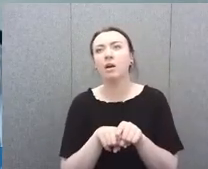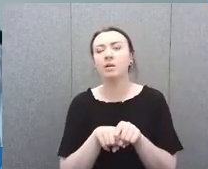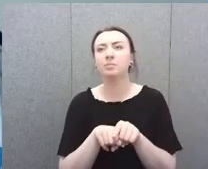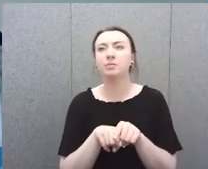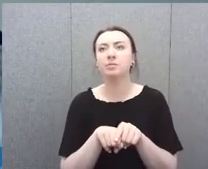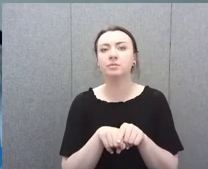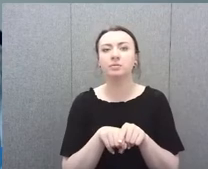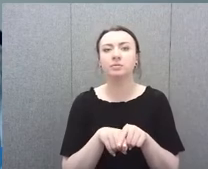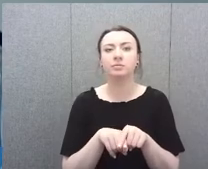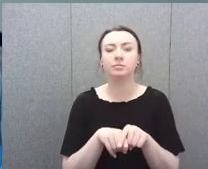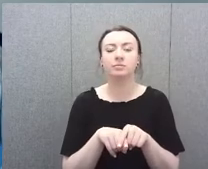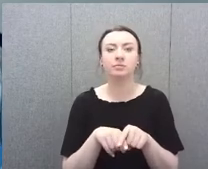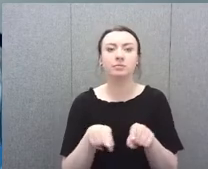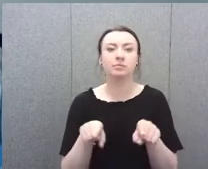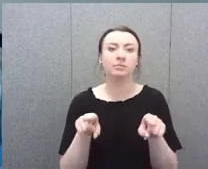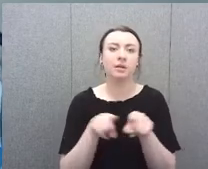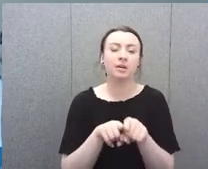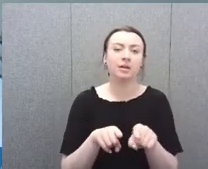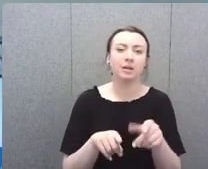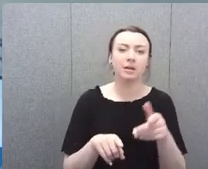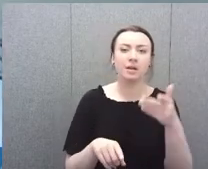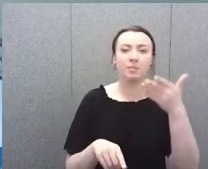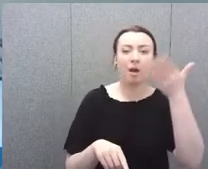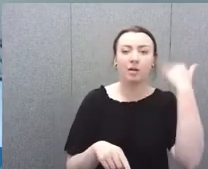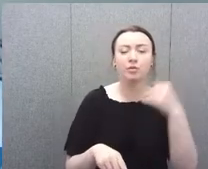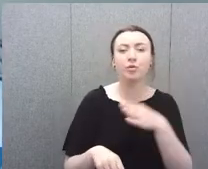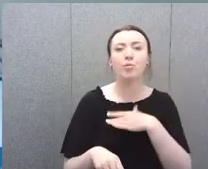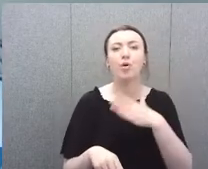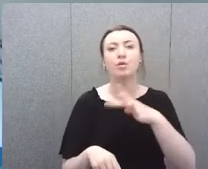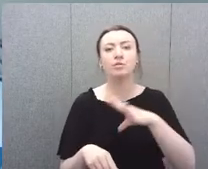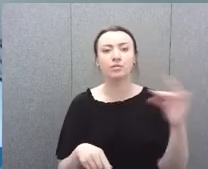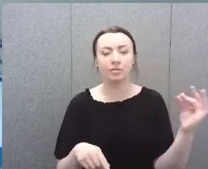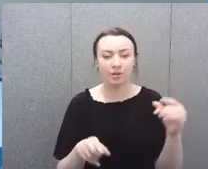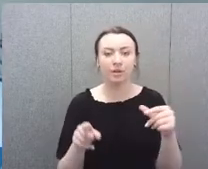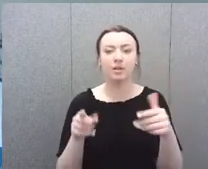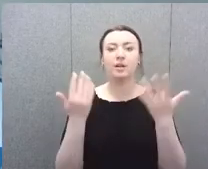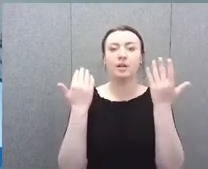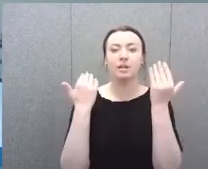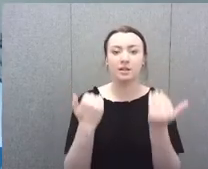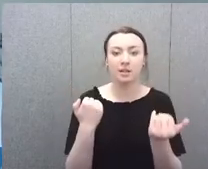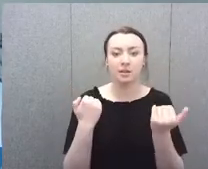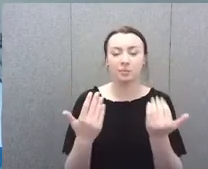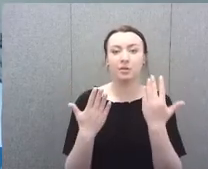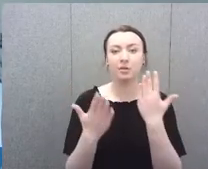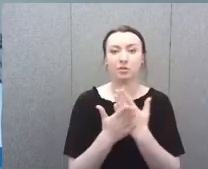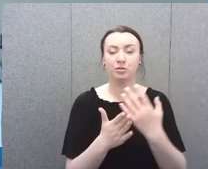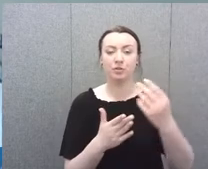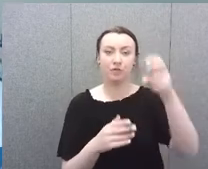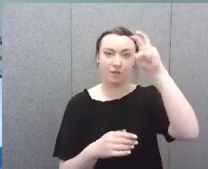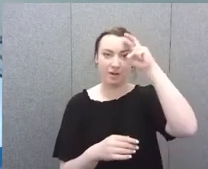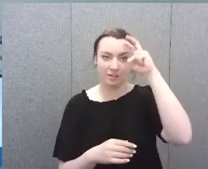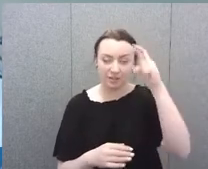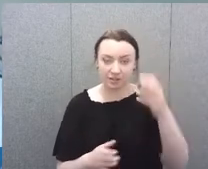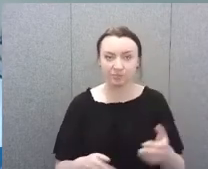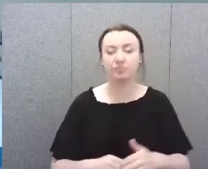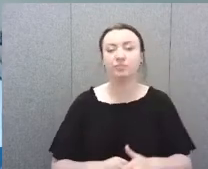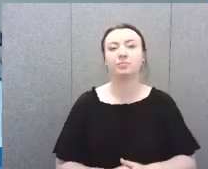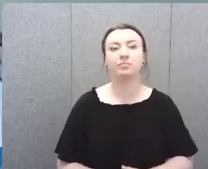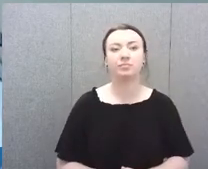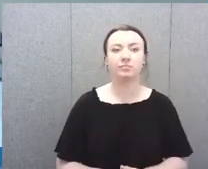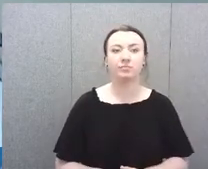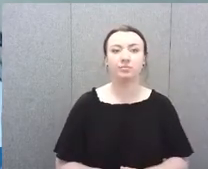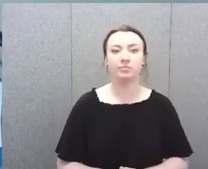или существует сейчас в автократических государствах, все еще продолжается. В то же самое время вот это место